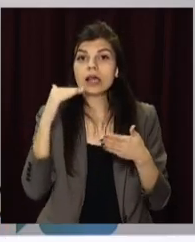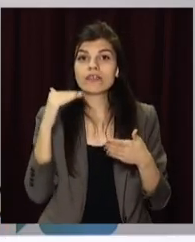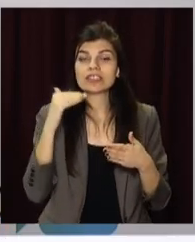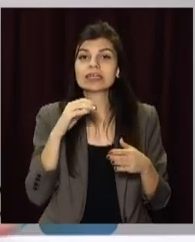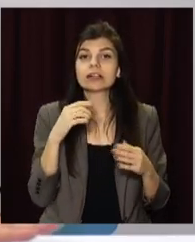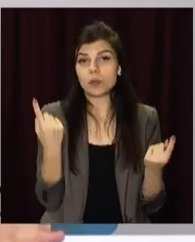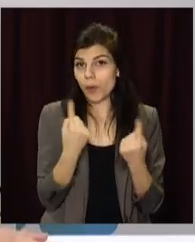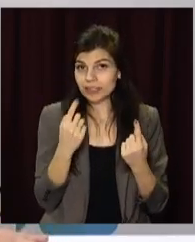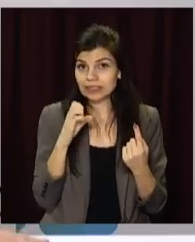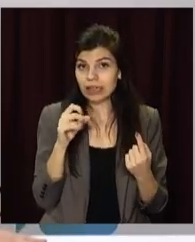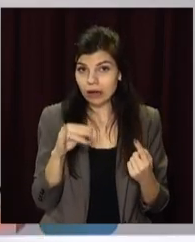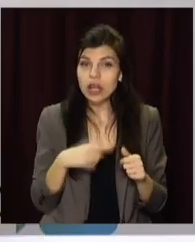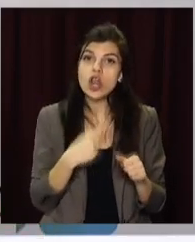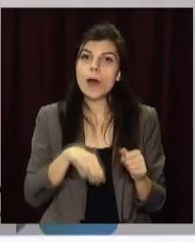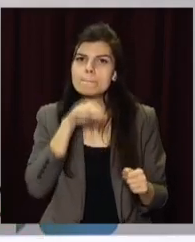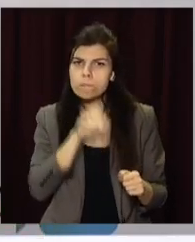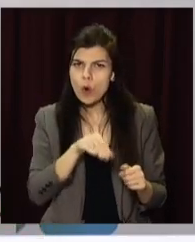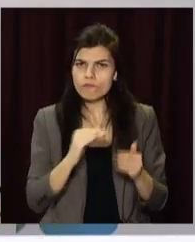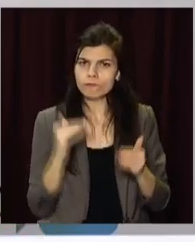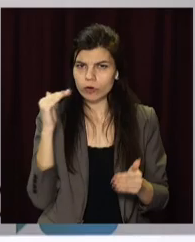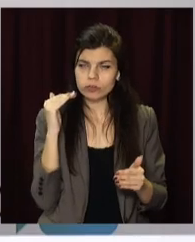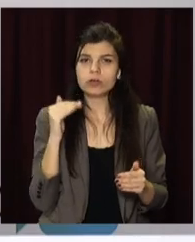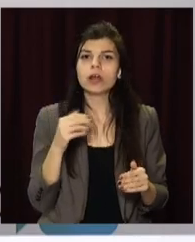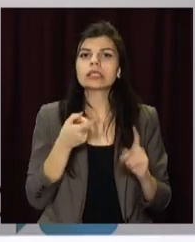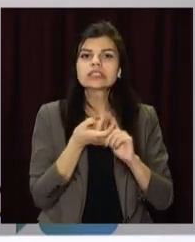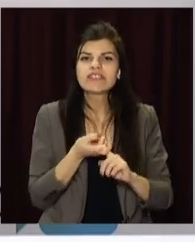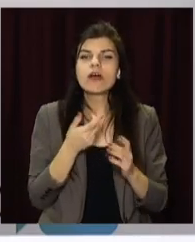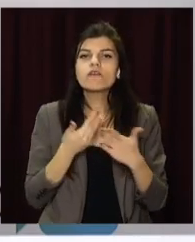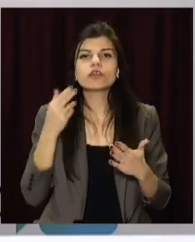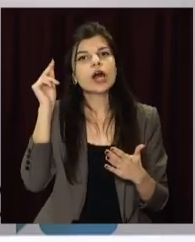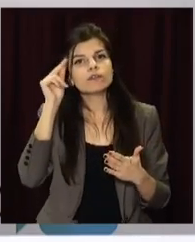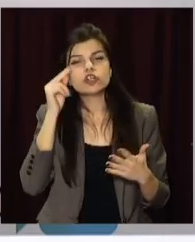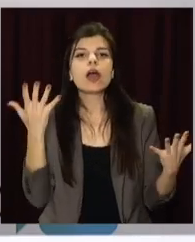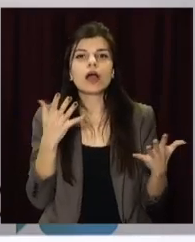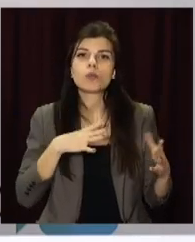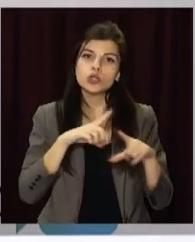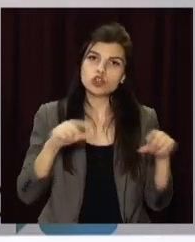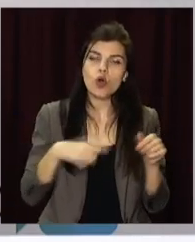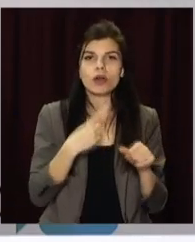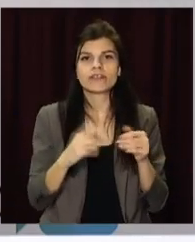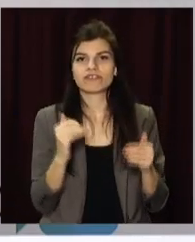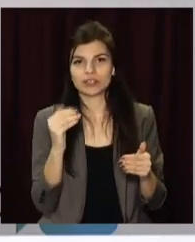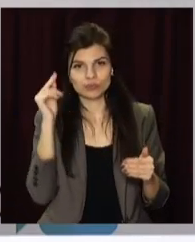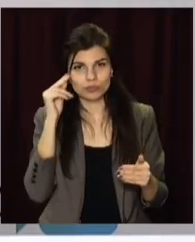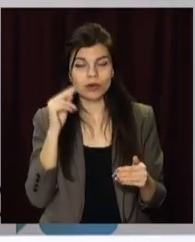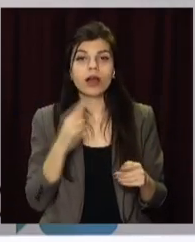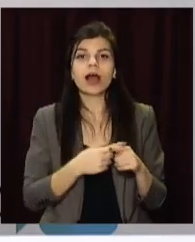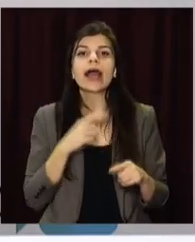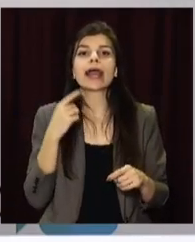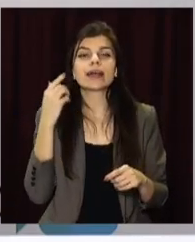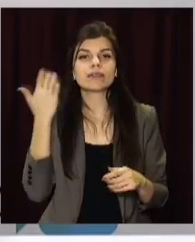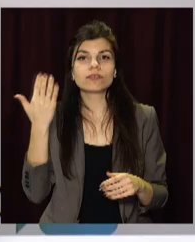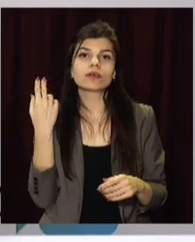стандарт або математика профільного в залежності від навчання в закладі освіти. Далі іноземна мова